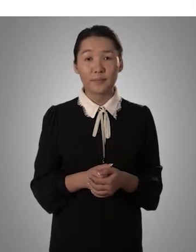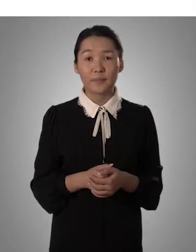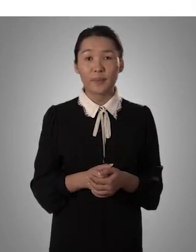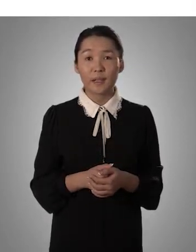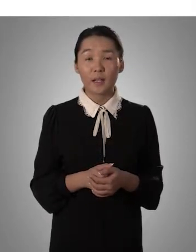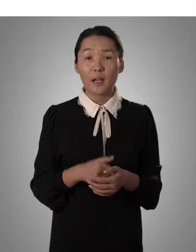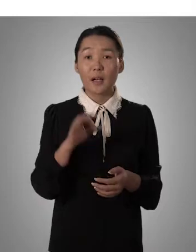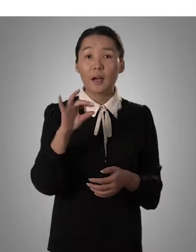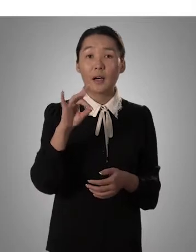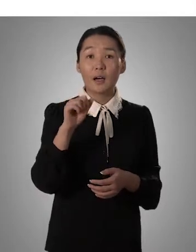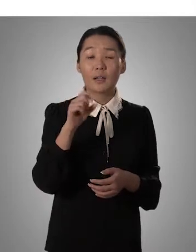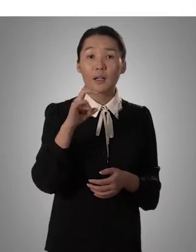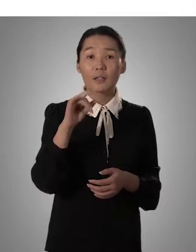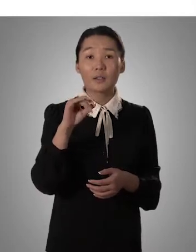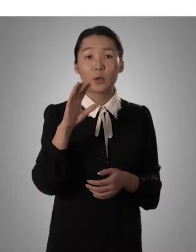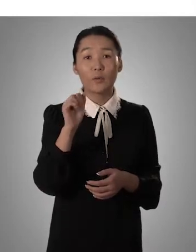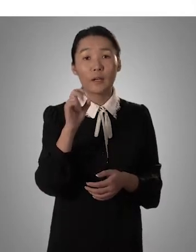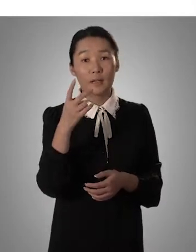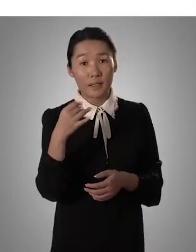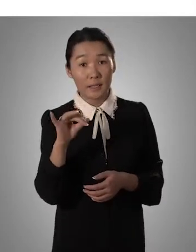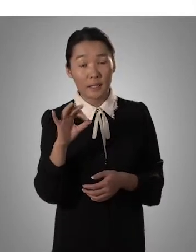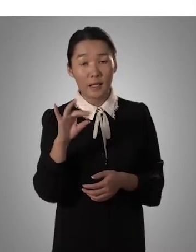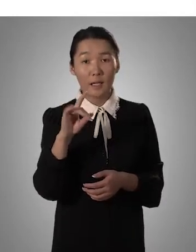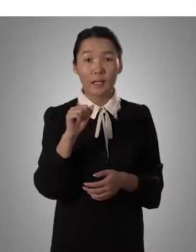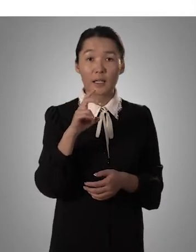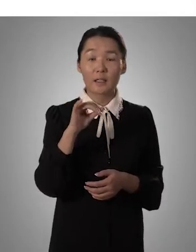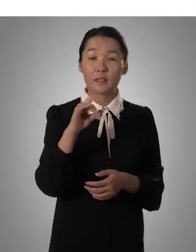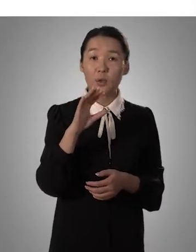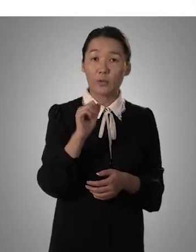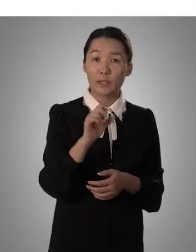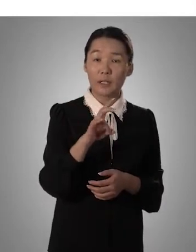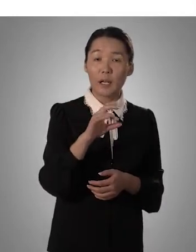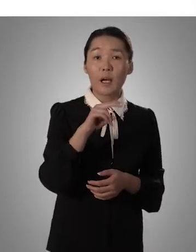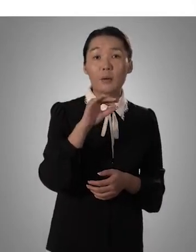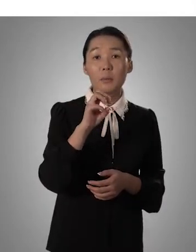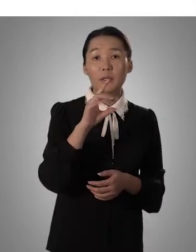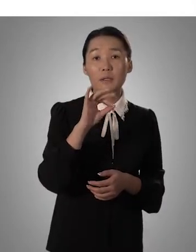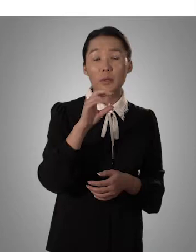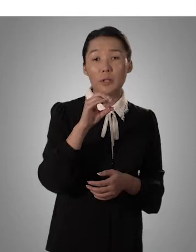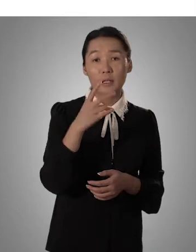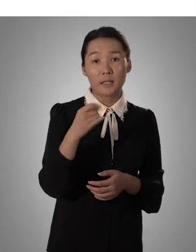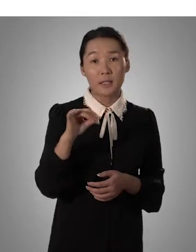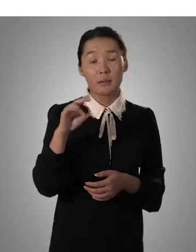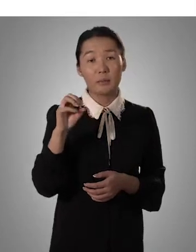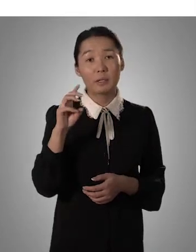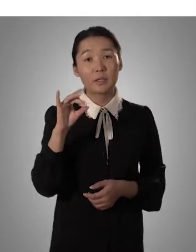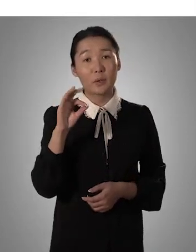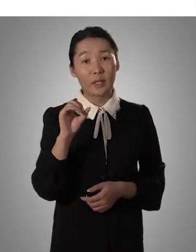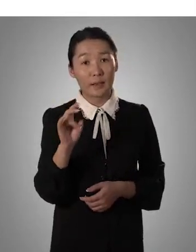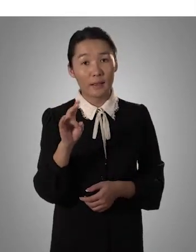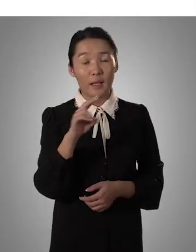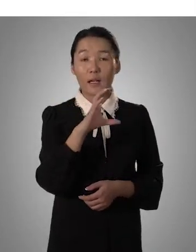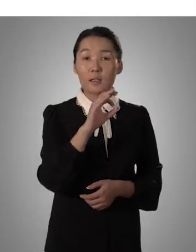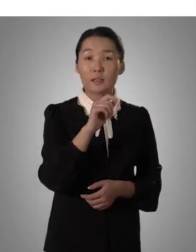организованный организован построенный построен согнутый